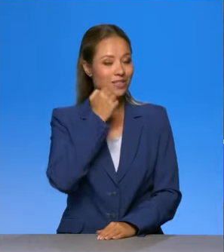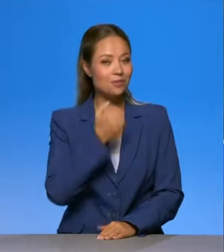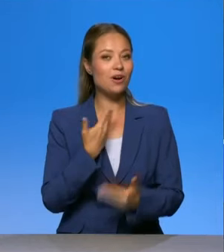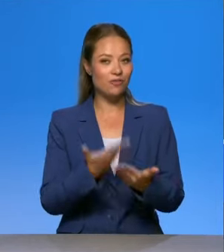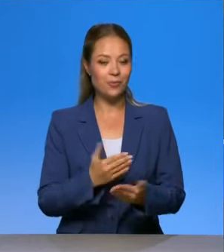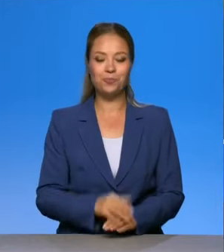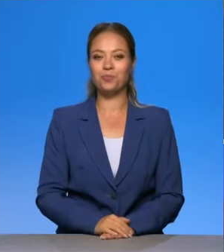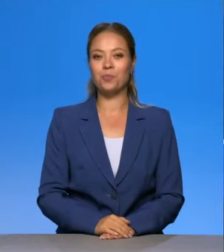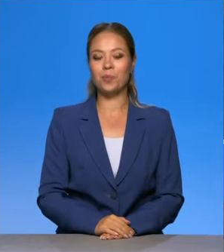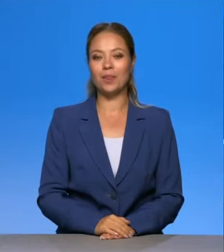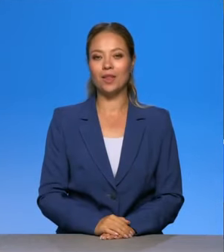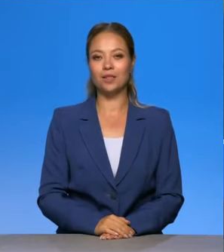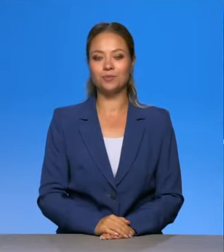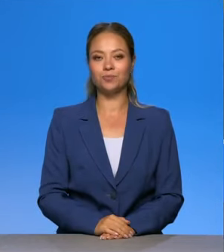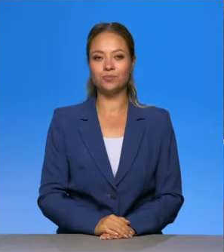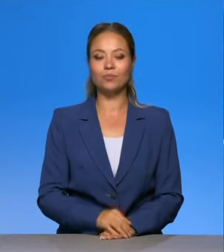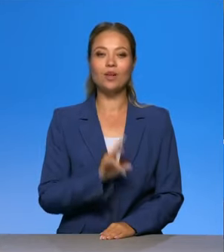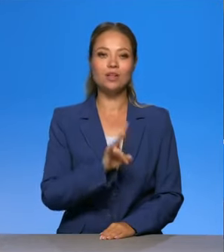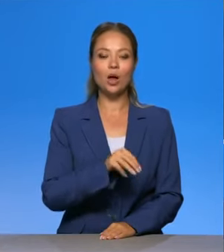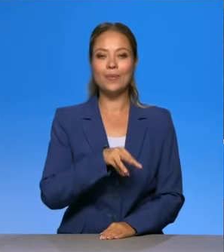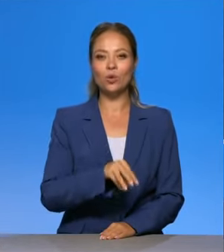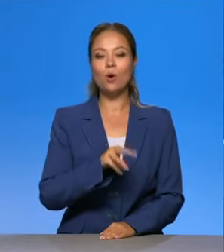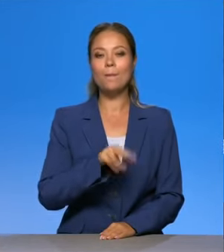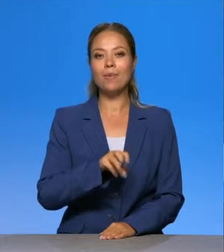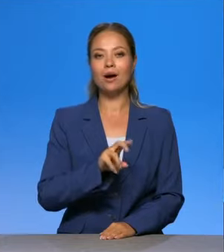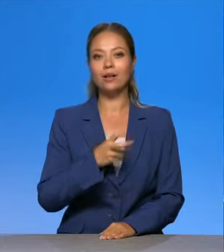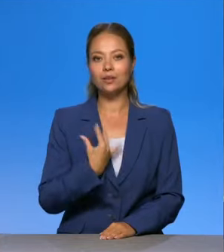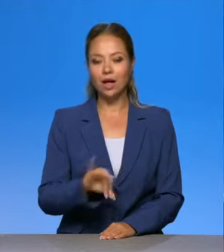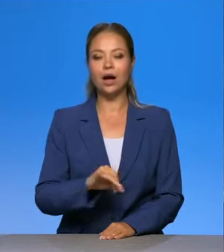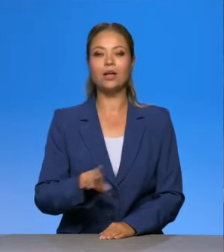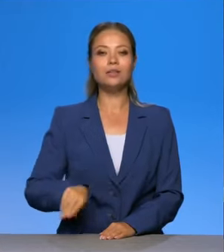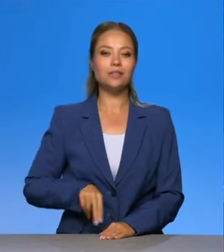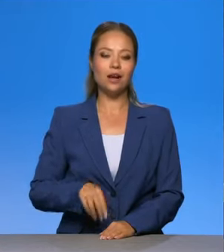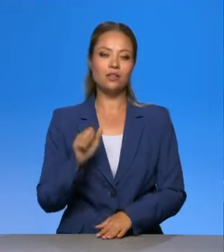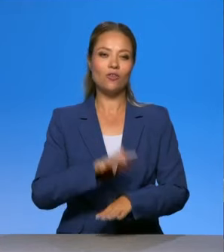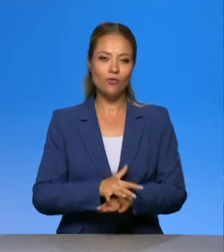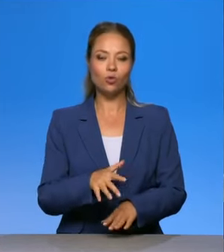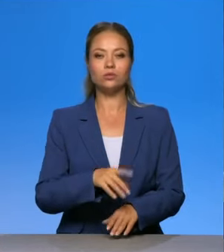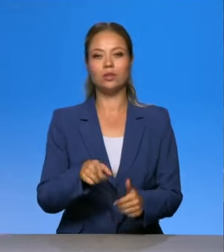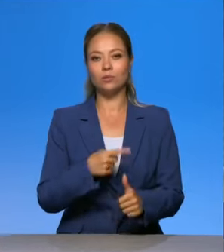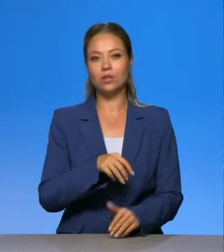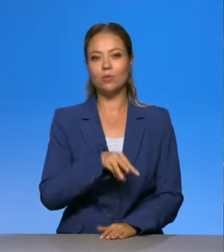не тавтология, спасибо вам огромное. Николай Микуха Маклай, директор фонда имени Микуха Маклая, исследователь-путешественник, был у нас сегодня в гостях.